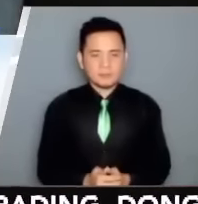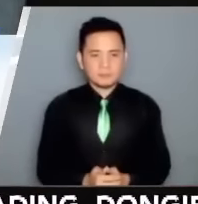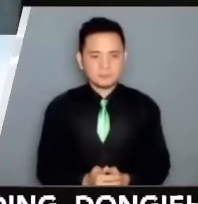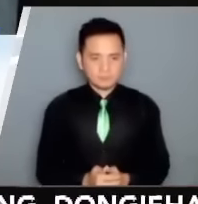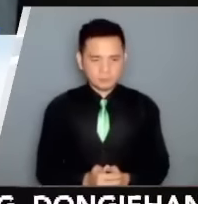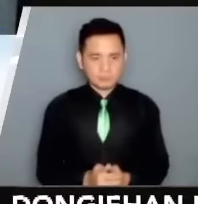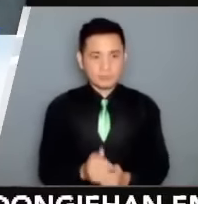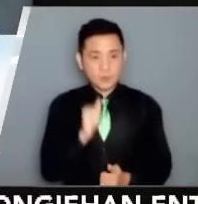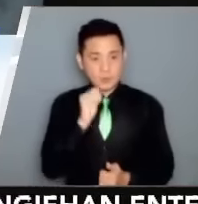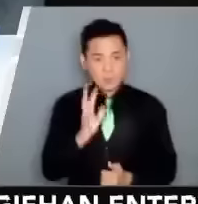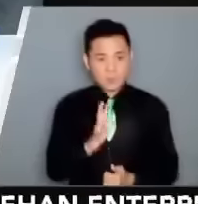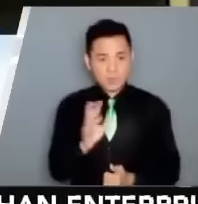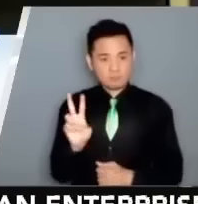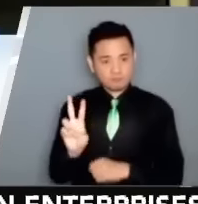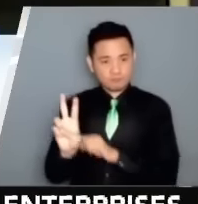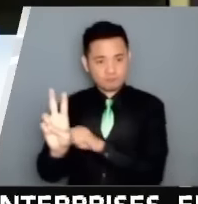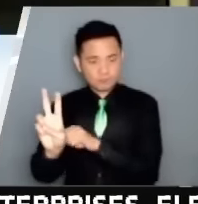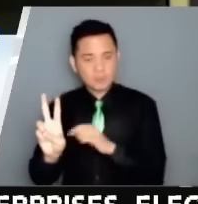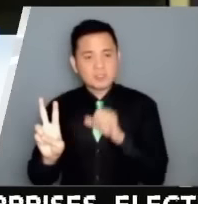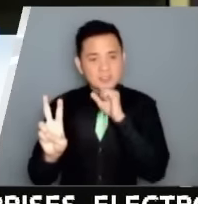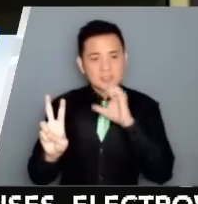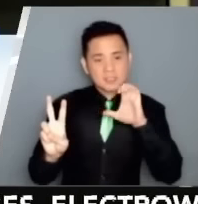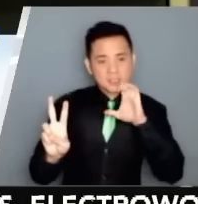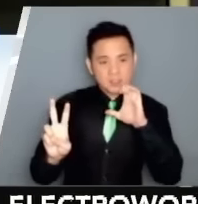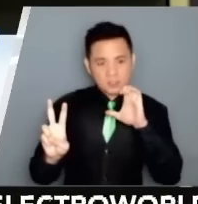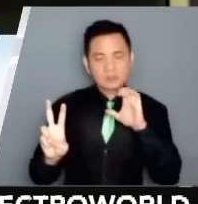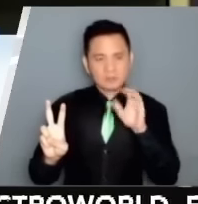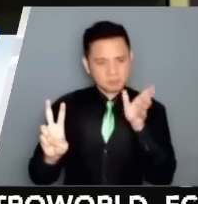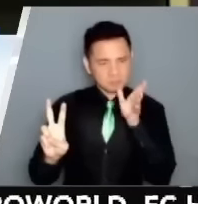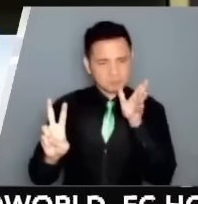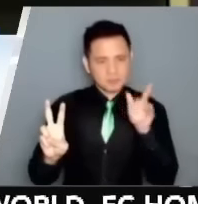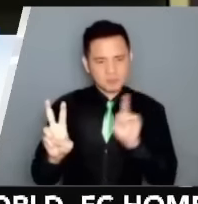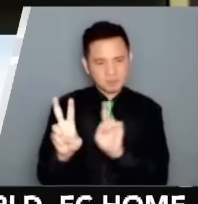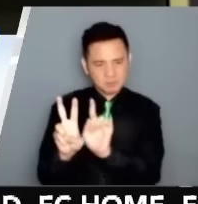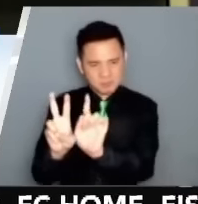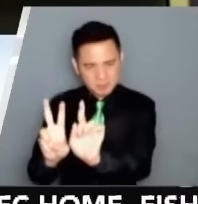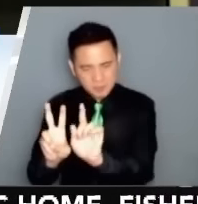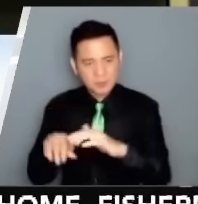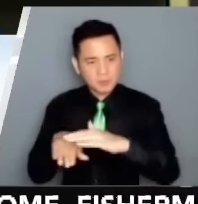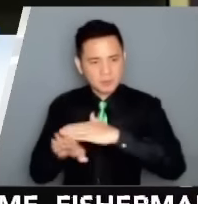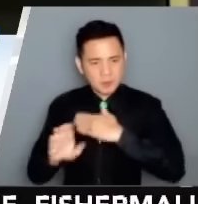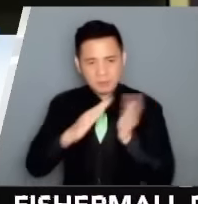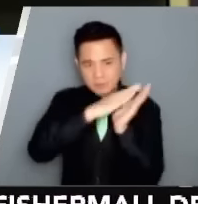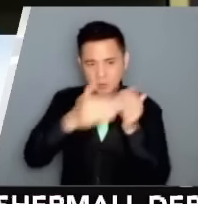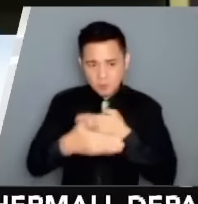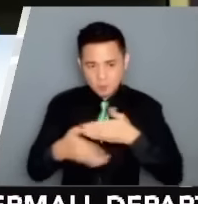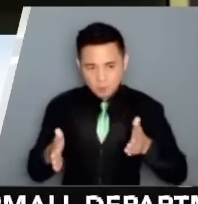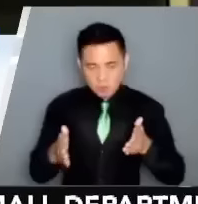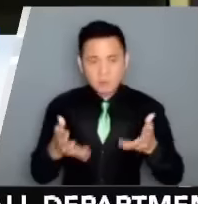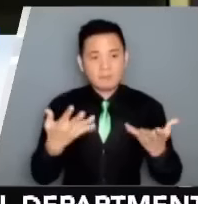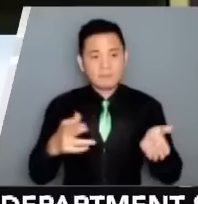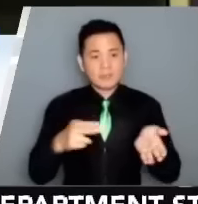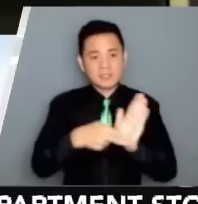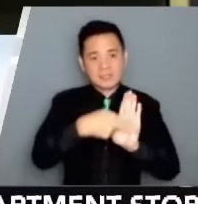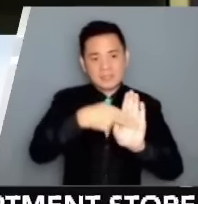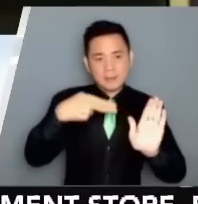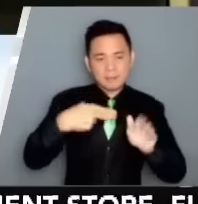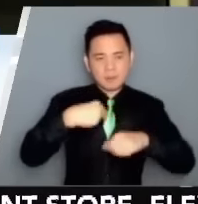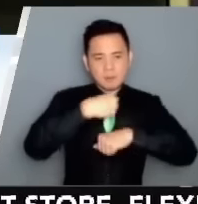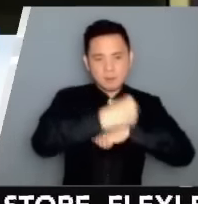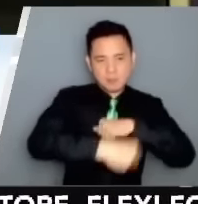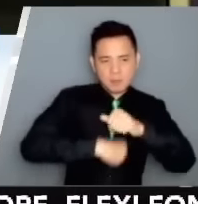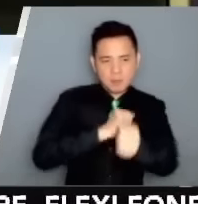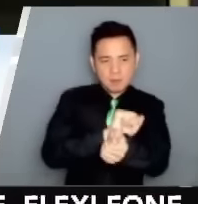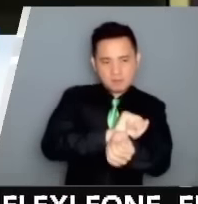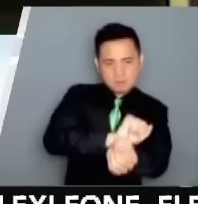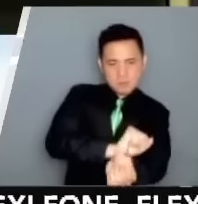ang kanyang senior citizen na nanay O isa-isa na kaming nilagyan ng tape sa bibig sa kamay tsaka sa paa t's pinatalikod kami tos sabi um Saan yung